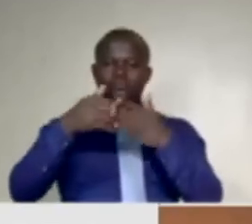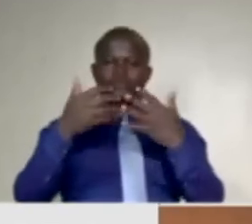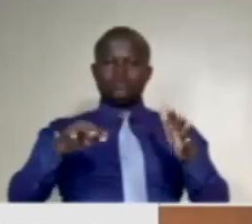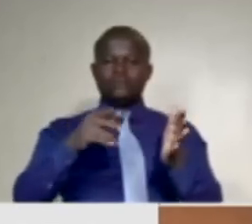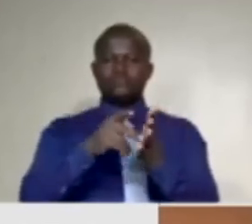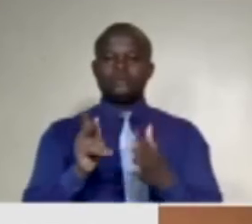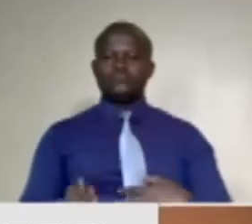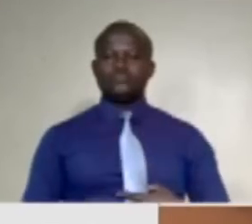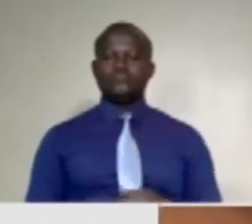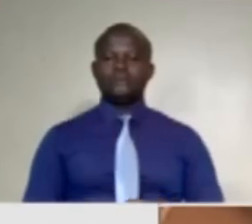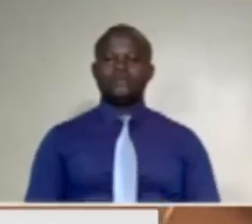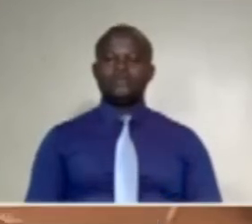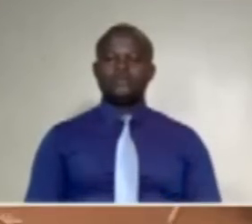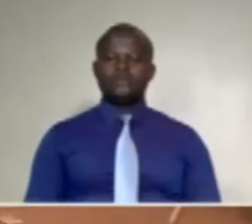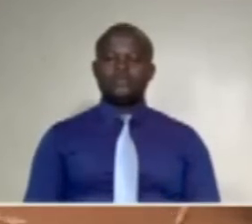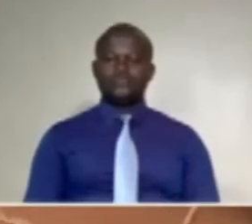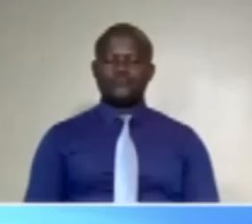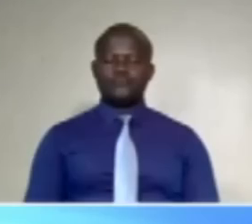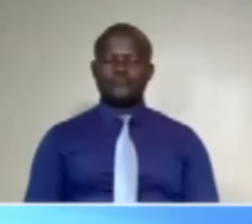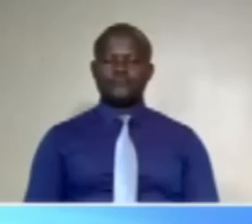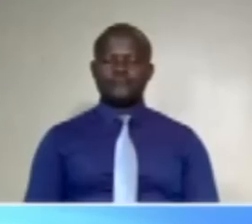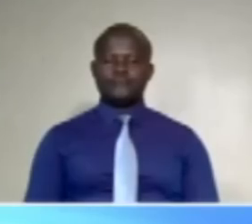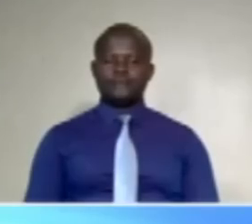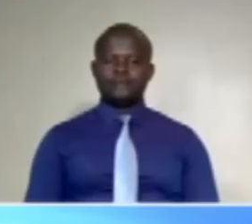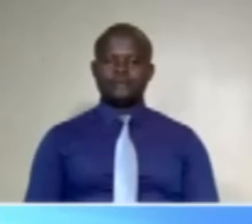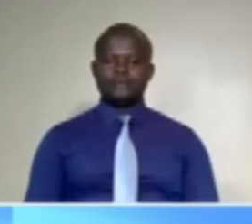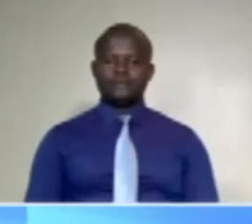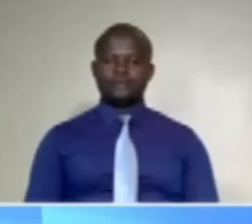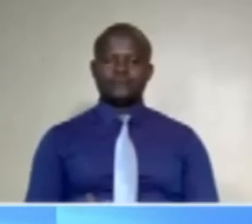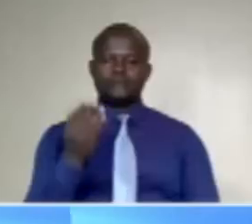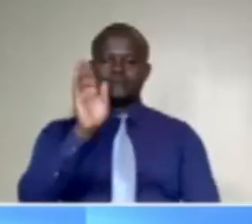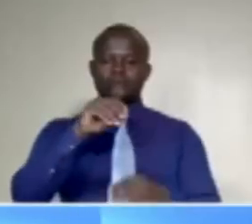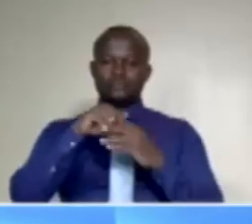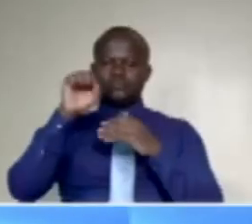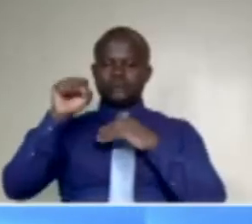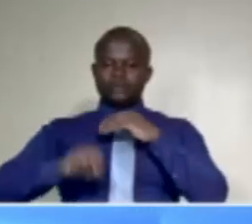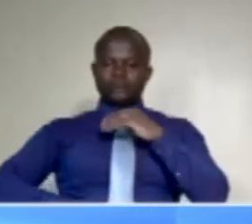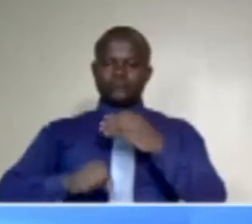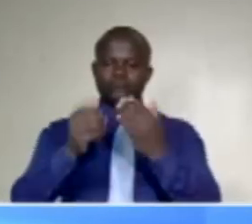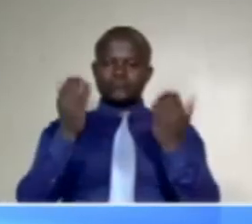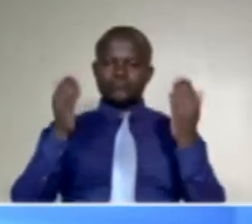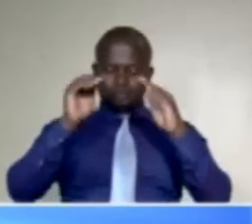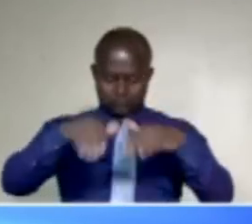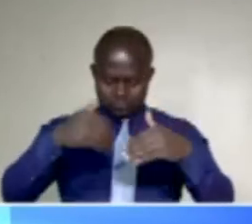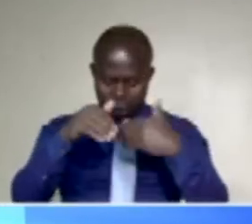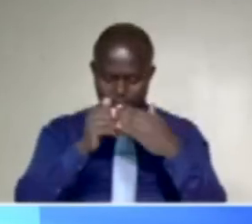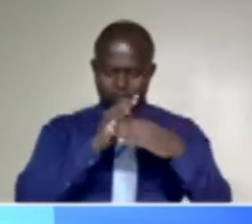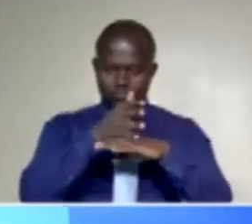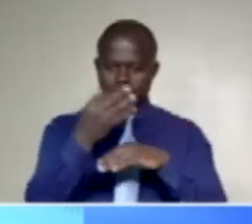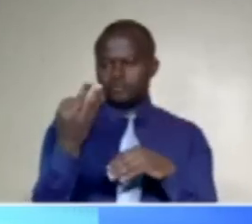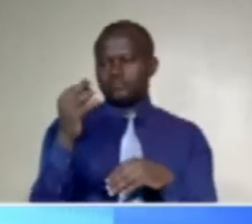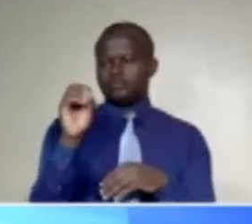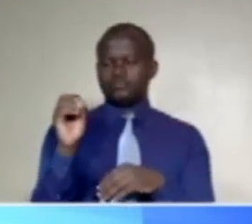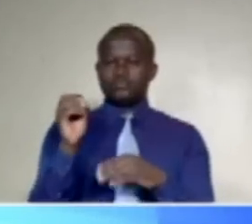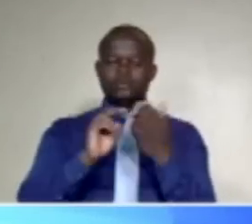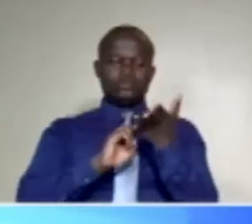Maurice Ndayambaje mu karere ka Nyagatare. Dusubire mu majyepfo aho abahinzi basaga 300 aribo